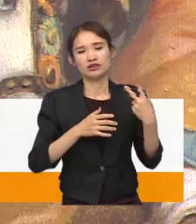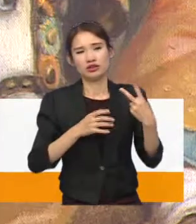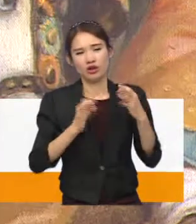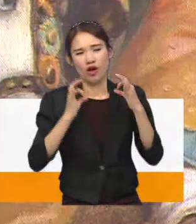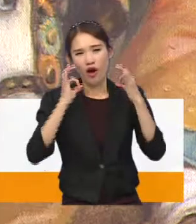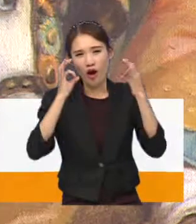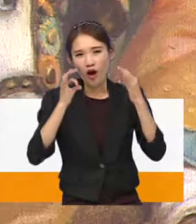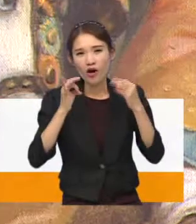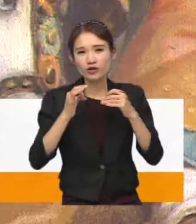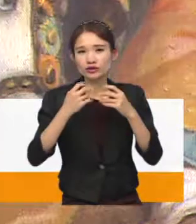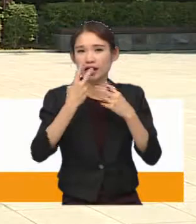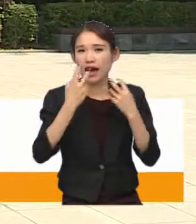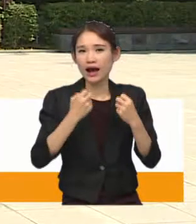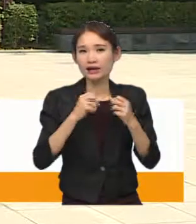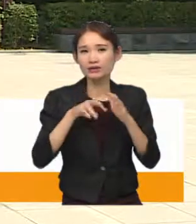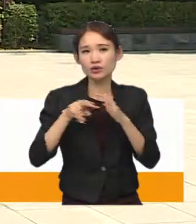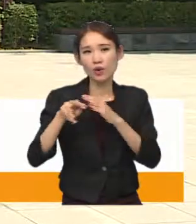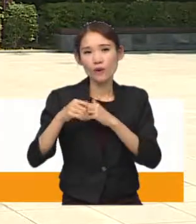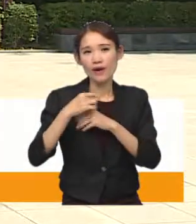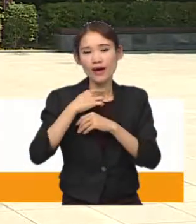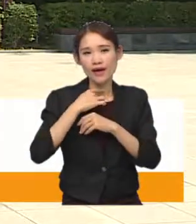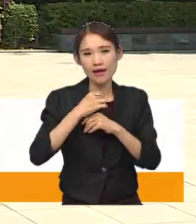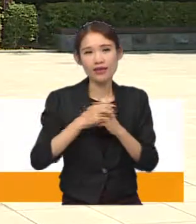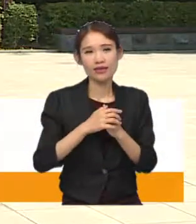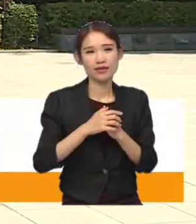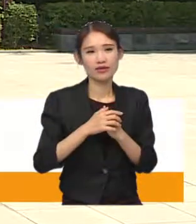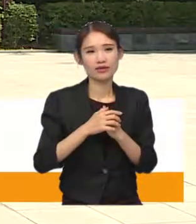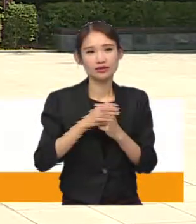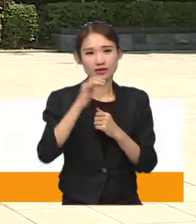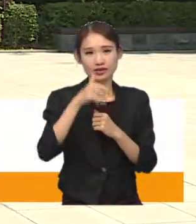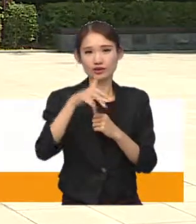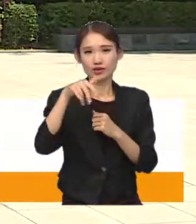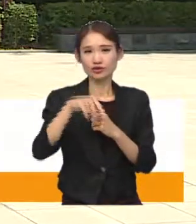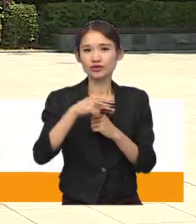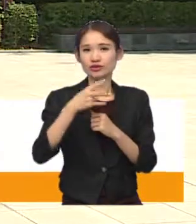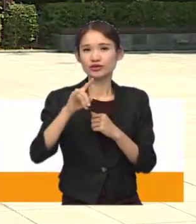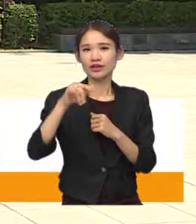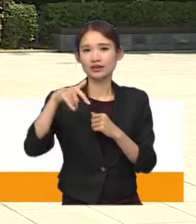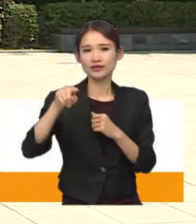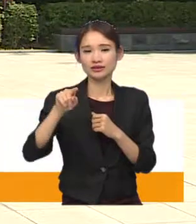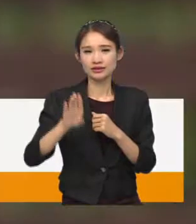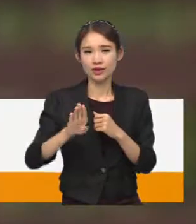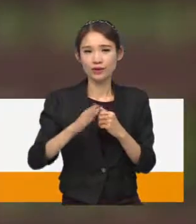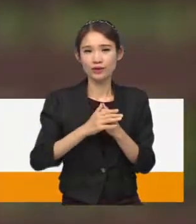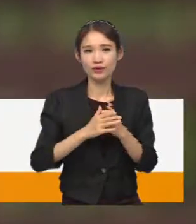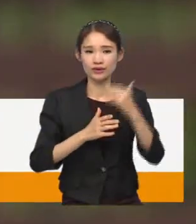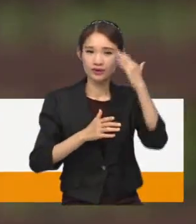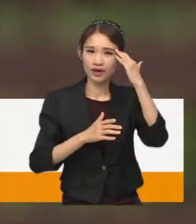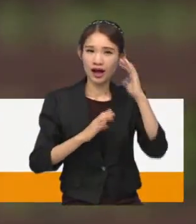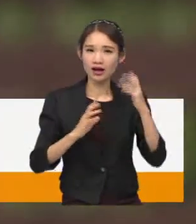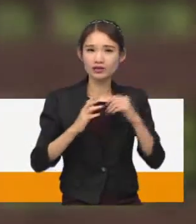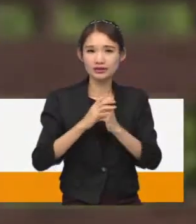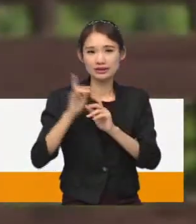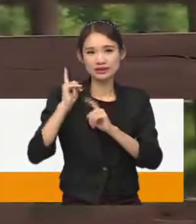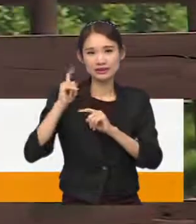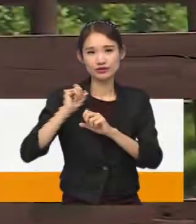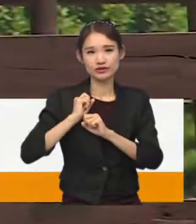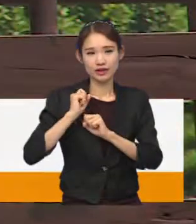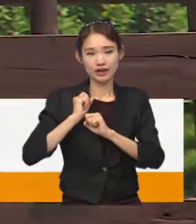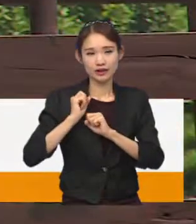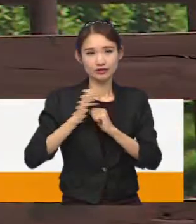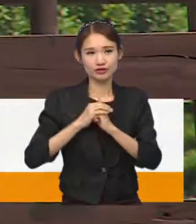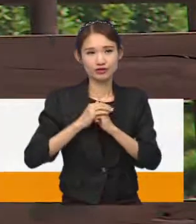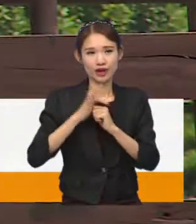도망가게 하는 큰 성과를 올렸죠 그것이 귀주대첩 인데 에 우리나라의 한 사이 수행 장관의 한산대첩